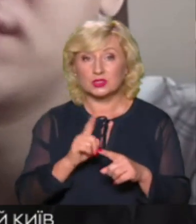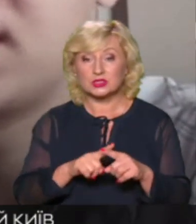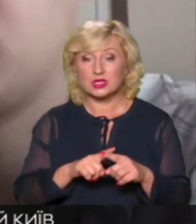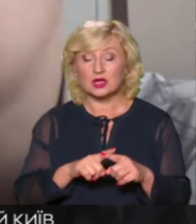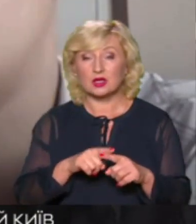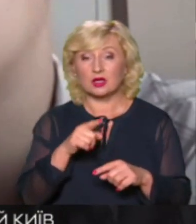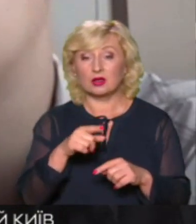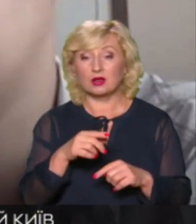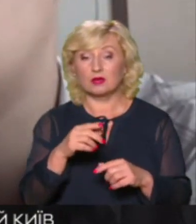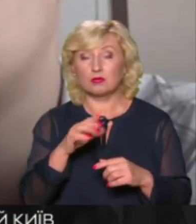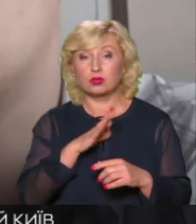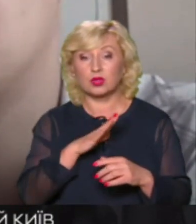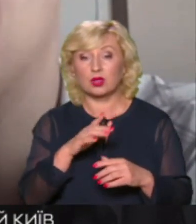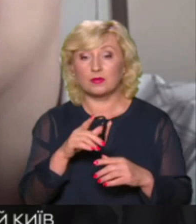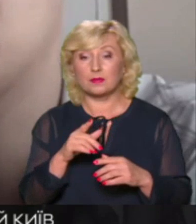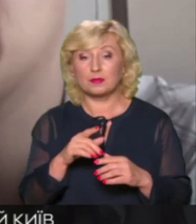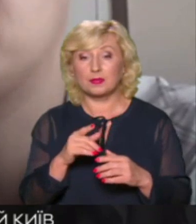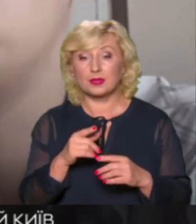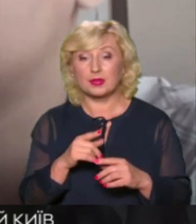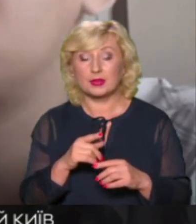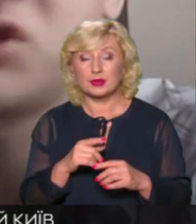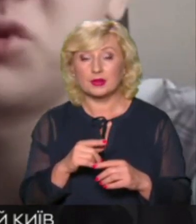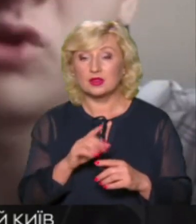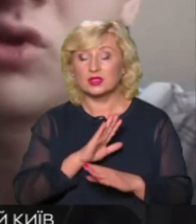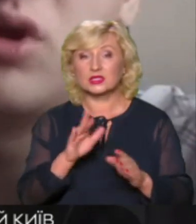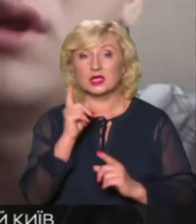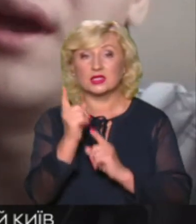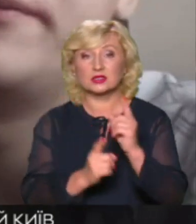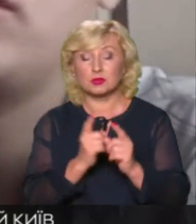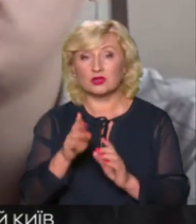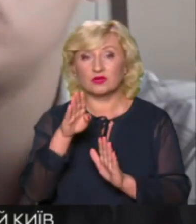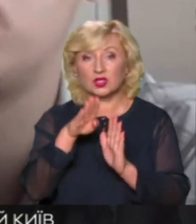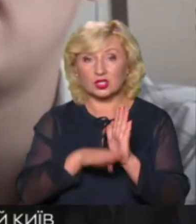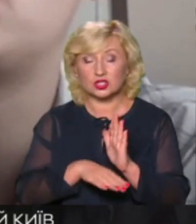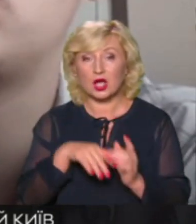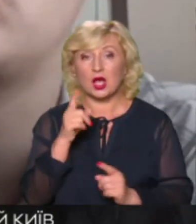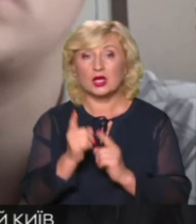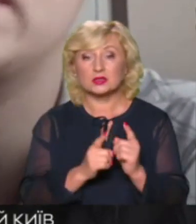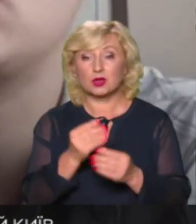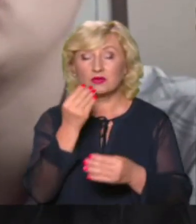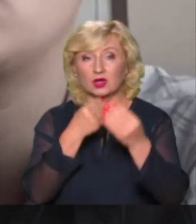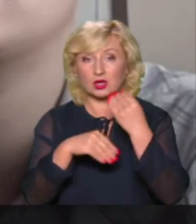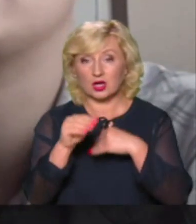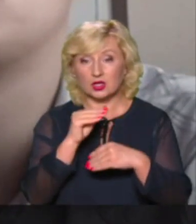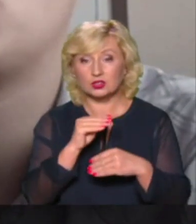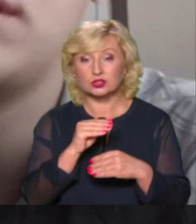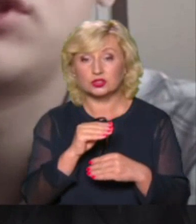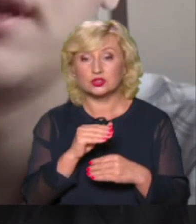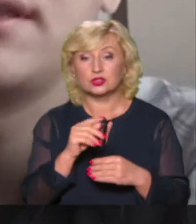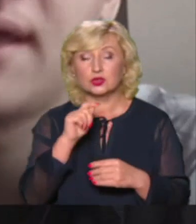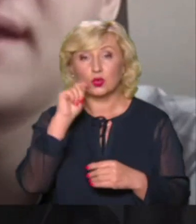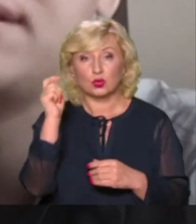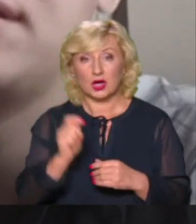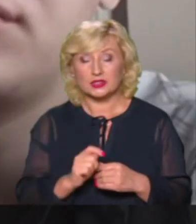була закладена, вона не сильно змінювалася в гіршу сторону, а змінювалася в кращу оцінку саме з